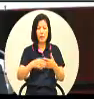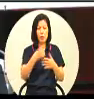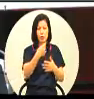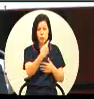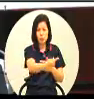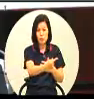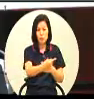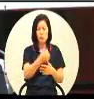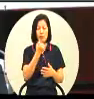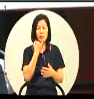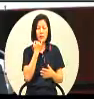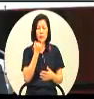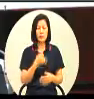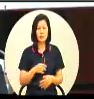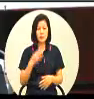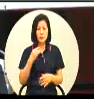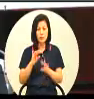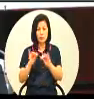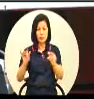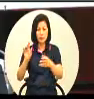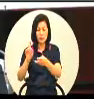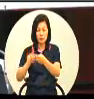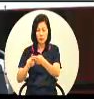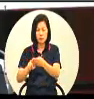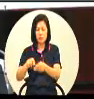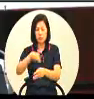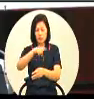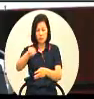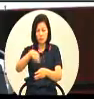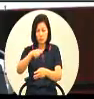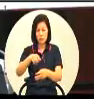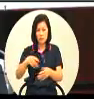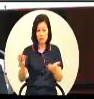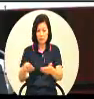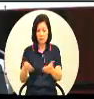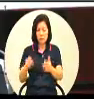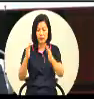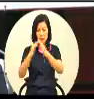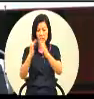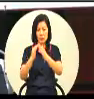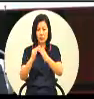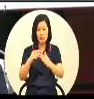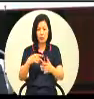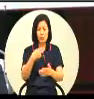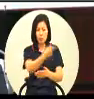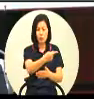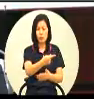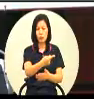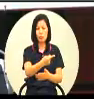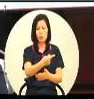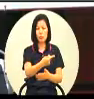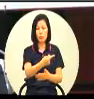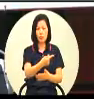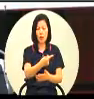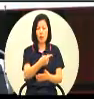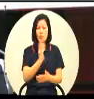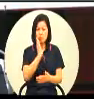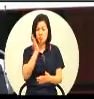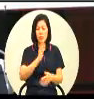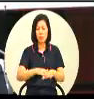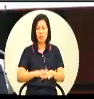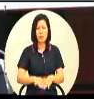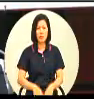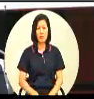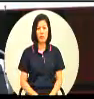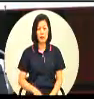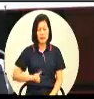地主没有先盖好第三屋，有些人还不愿意租你的地方好，所以要再自己先支出一